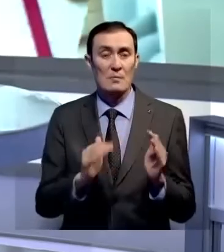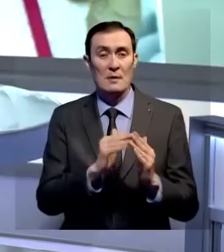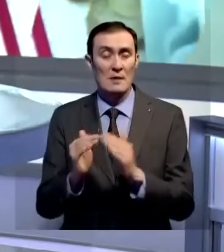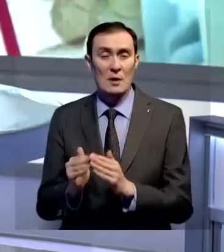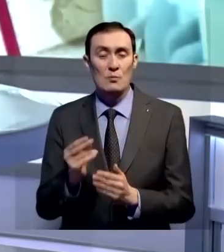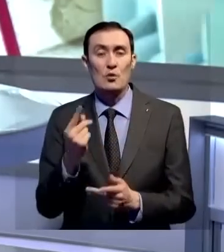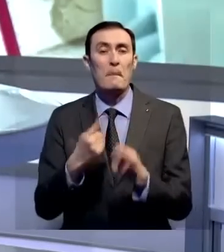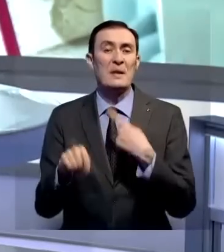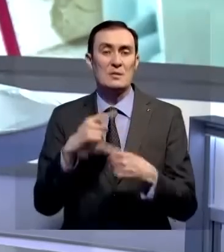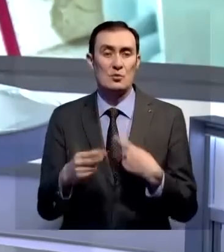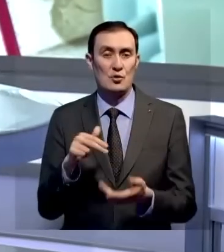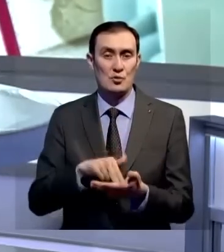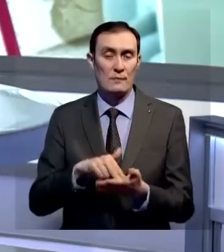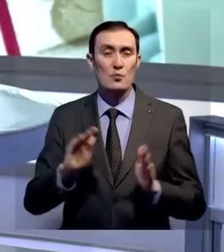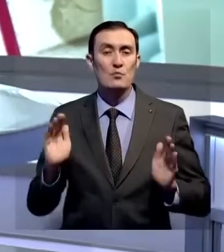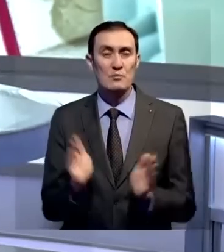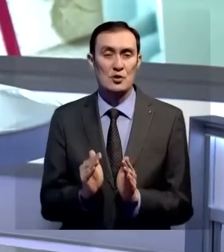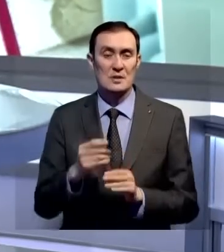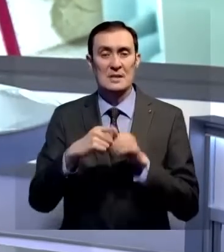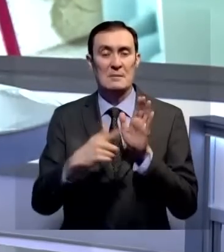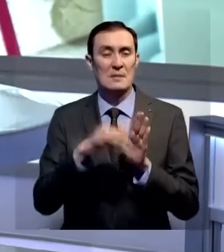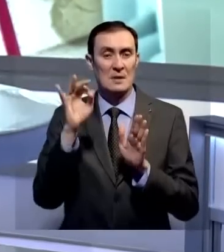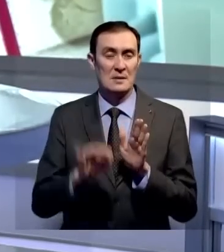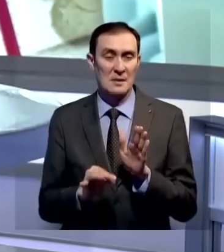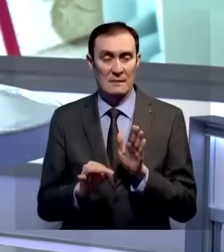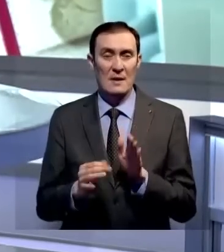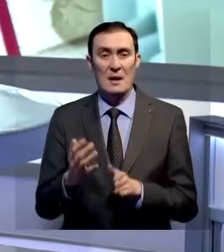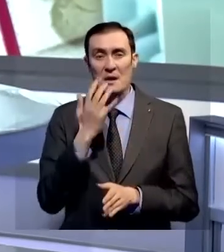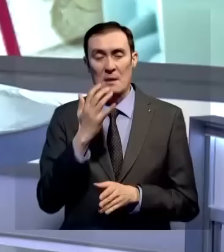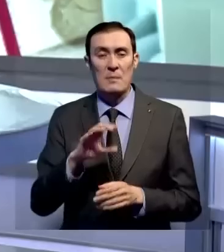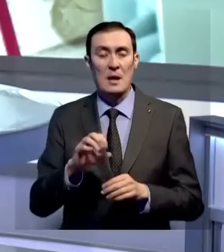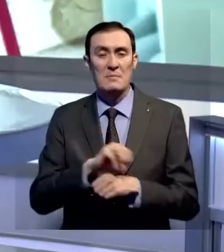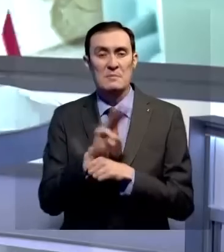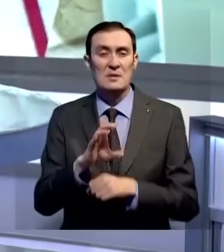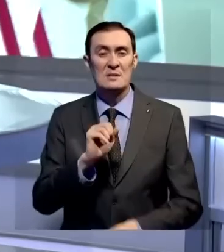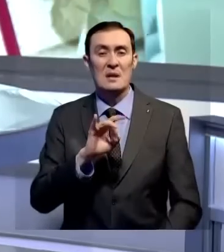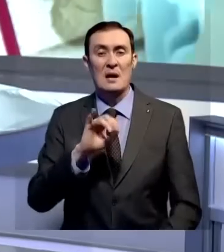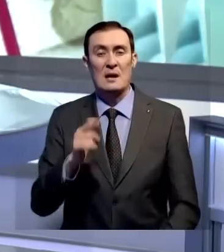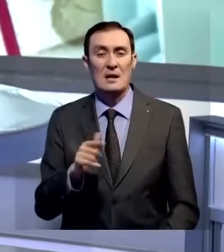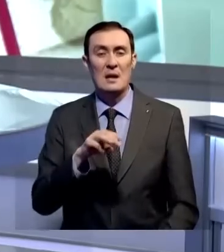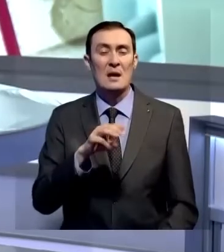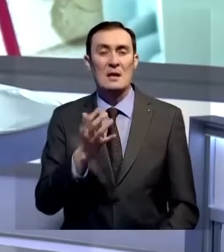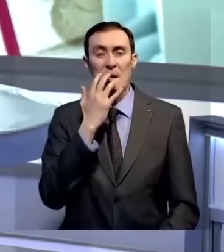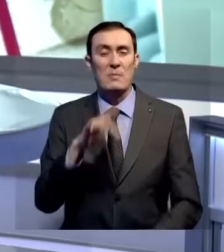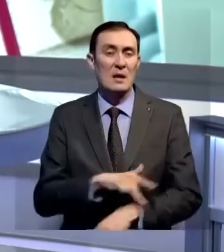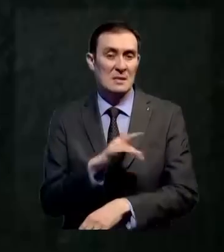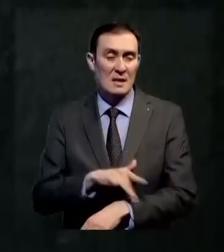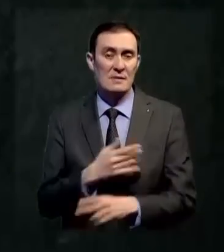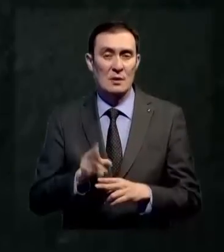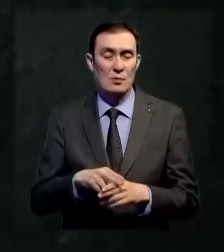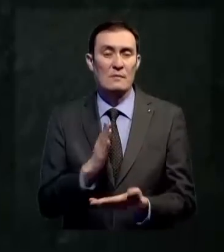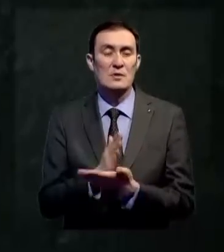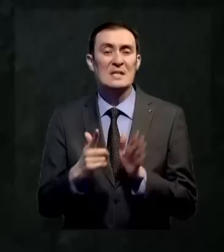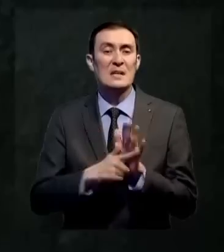введен компенсирующий тариф. Он ниже на 17%. Теплоснабжением занимается Сарань-теплосервис, на балансе которого